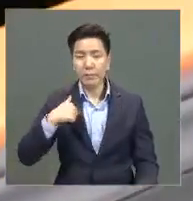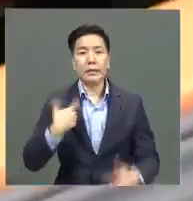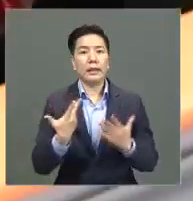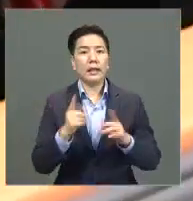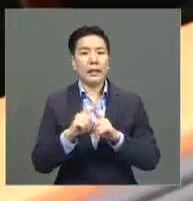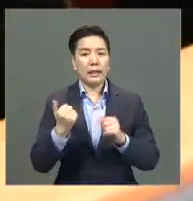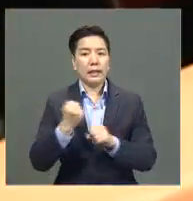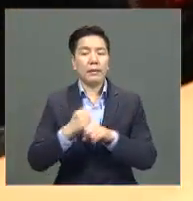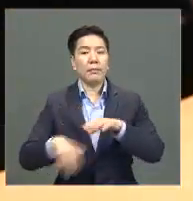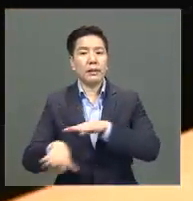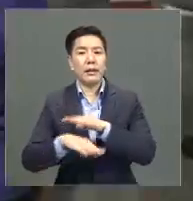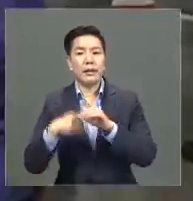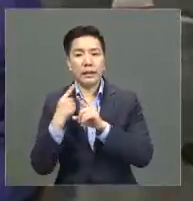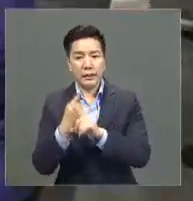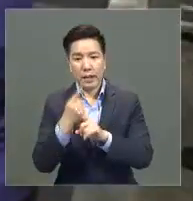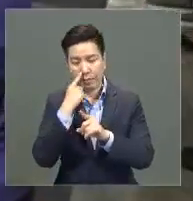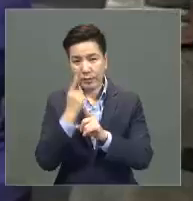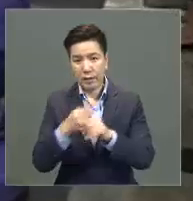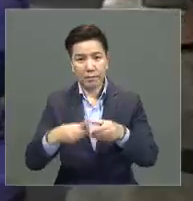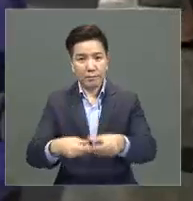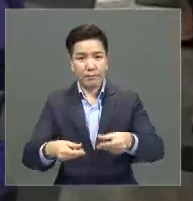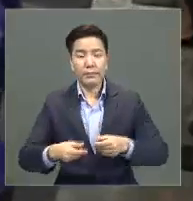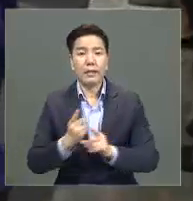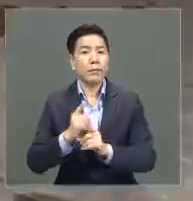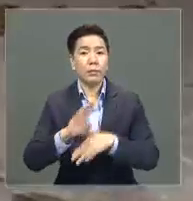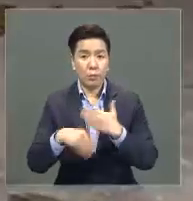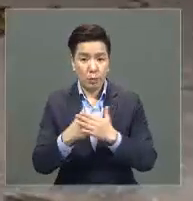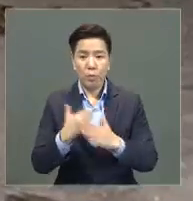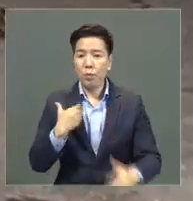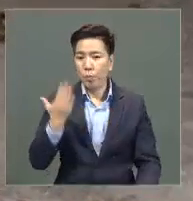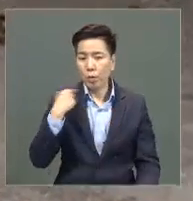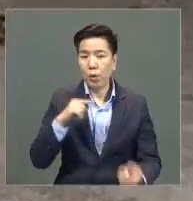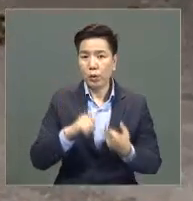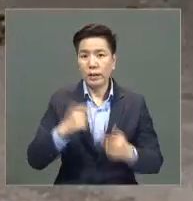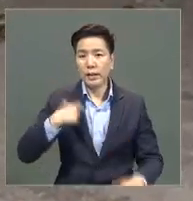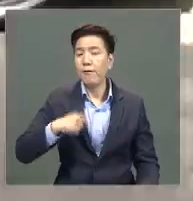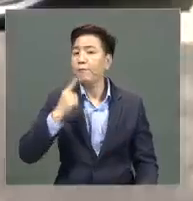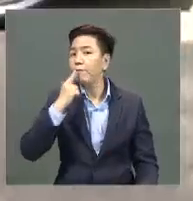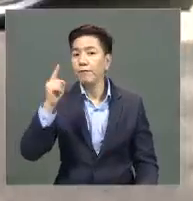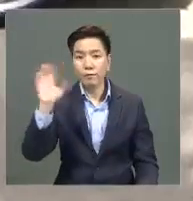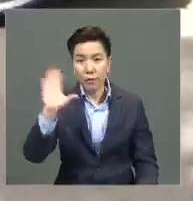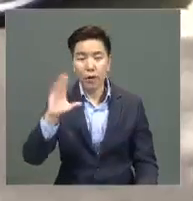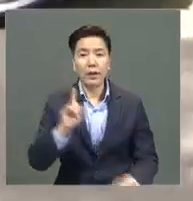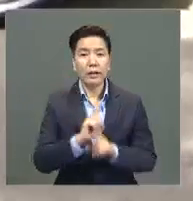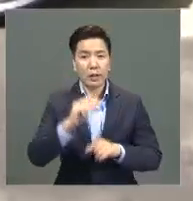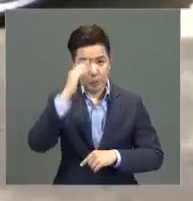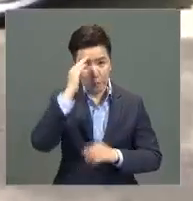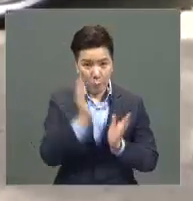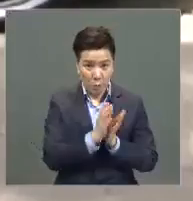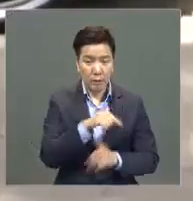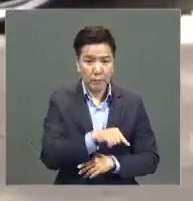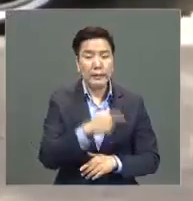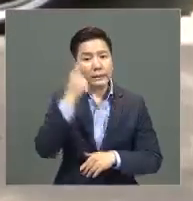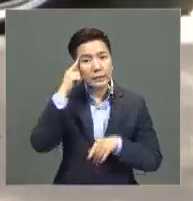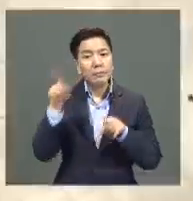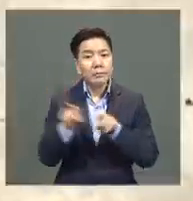นคดีเป็นไปตามพยานหลักฐานที่อยู่ในสำนวนทั้งหมดนะครับและเดิมเนี่ยแม้ว่าอัยการจะสั่งไม่ฟ้องและผู้บัญชาการตำรวจแห่งชา